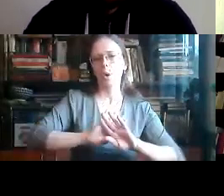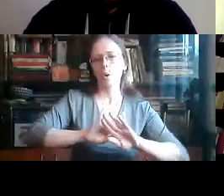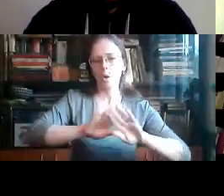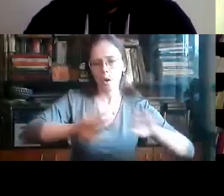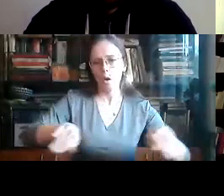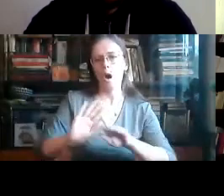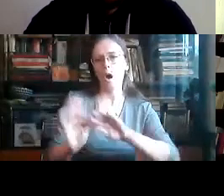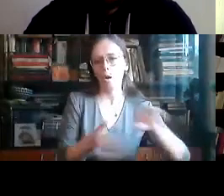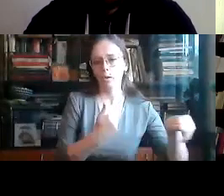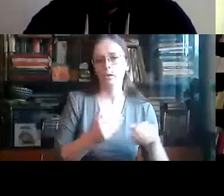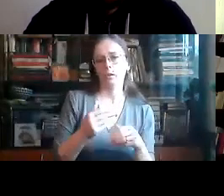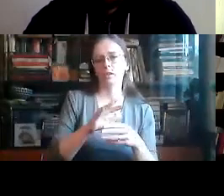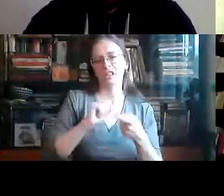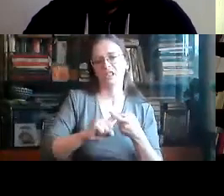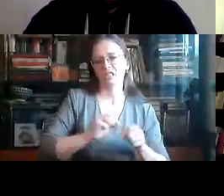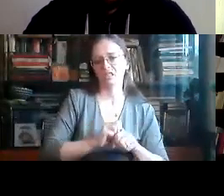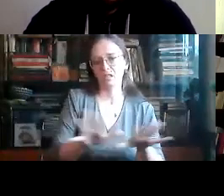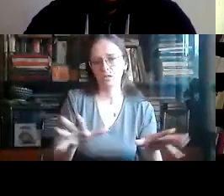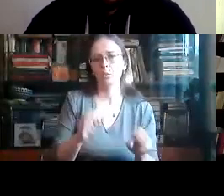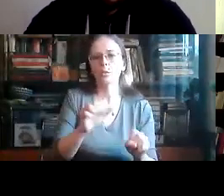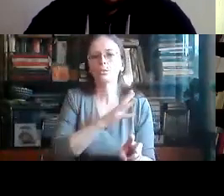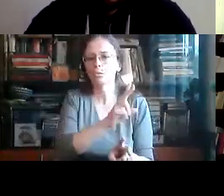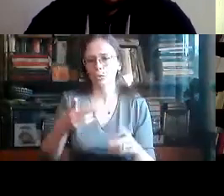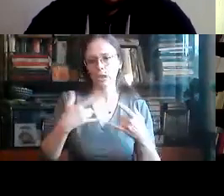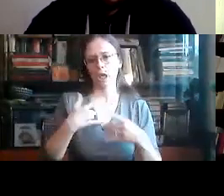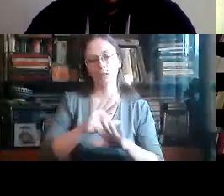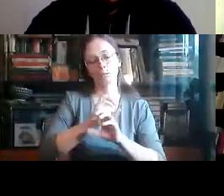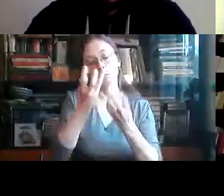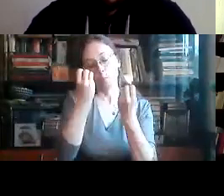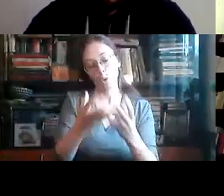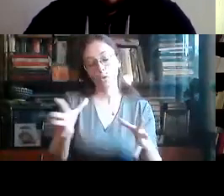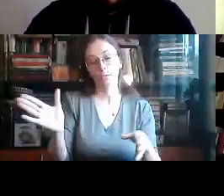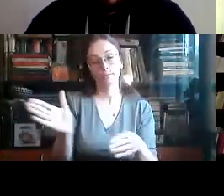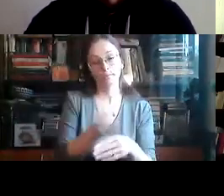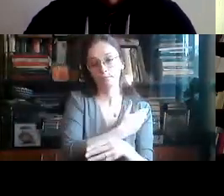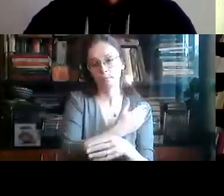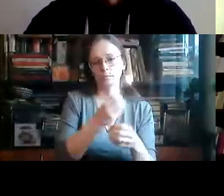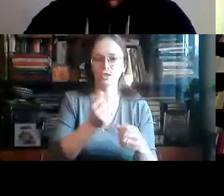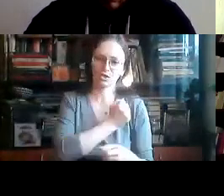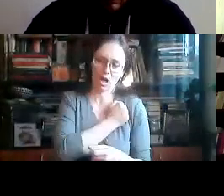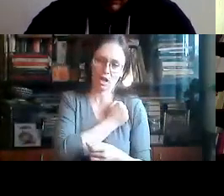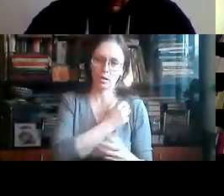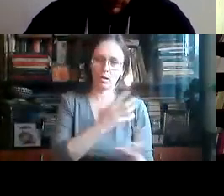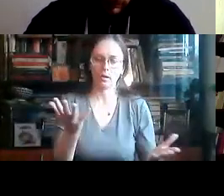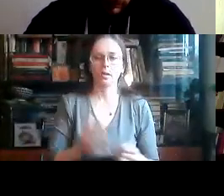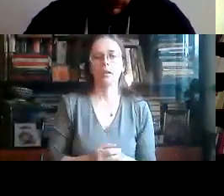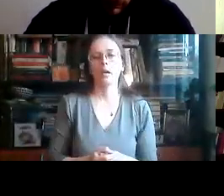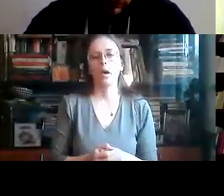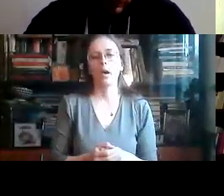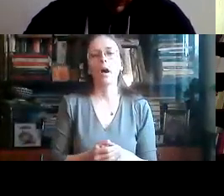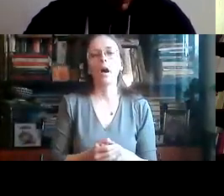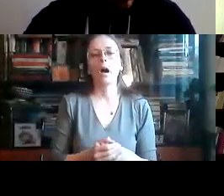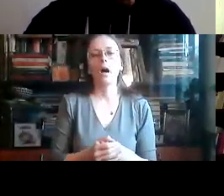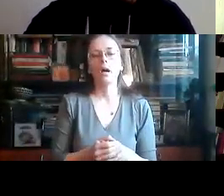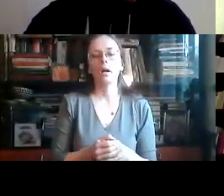группы просто исчезнут, к сожалению. Фестивали, да, отменяются, и уже